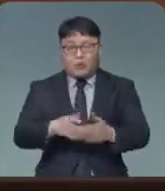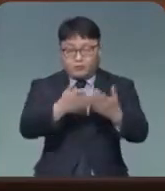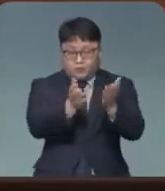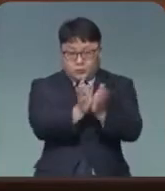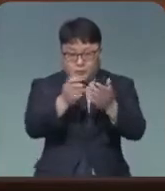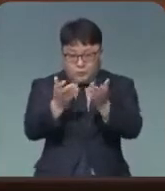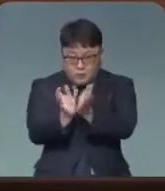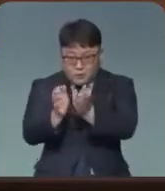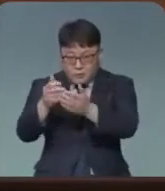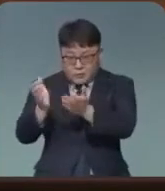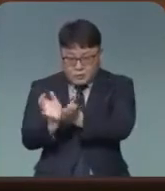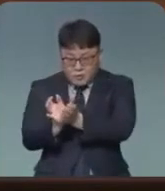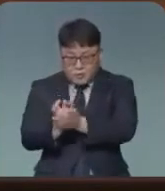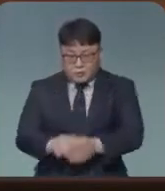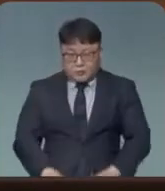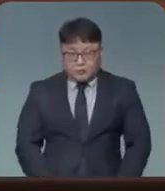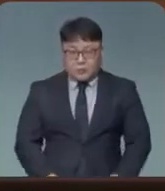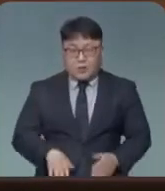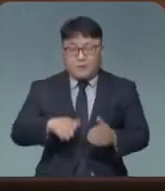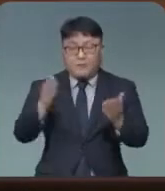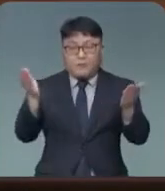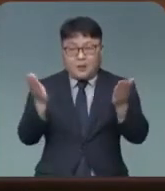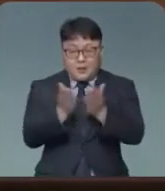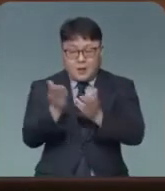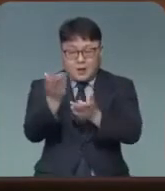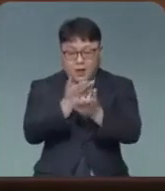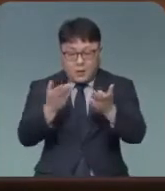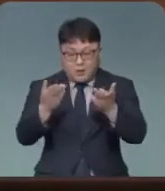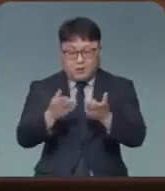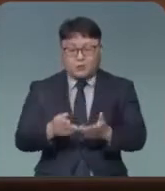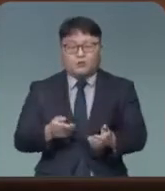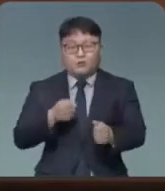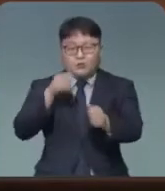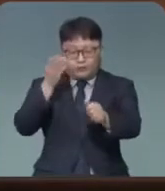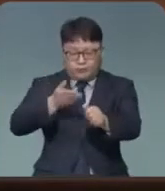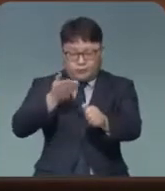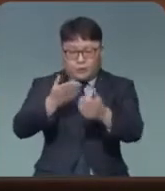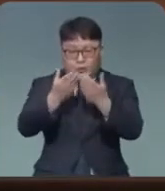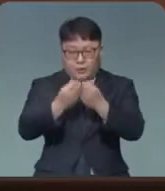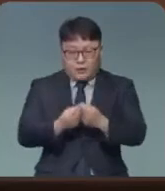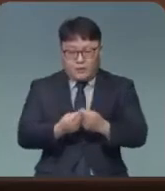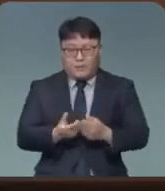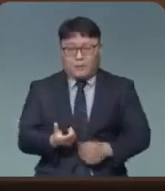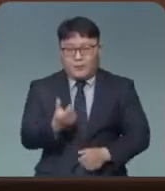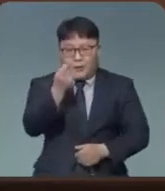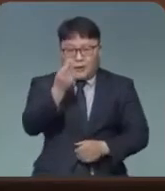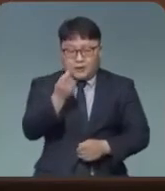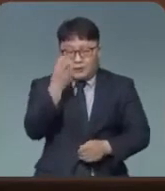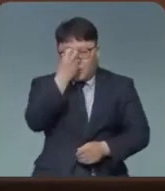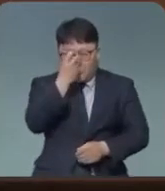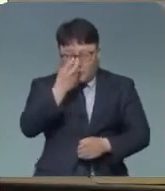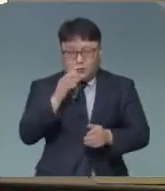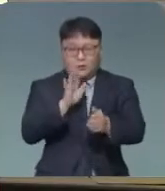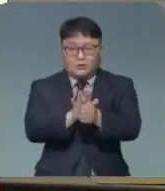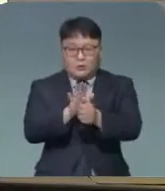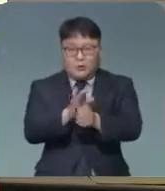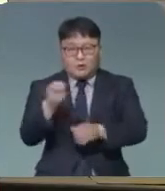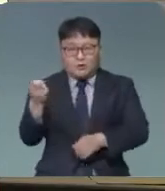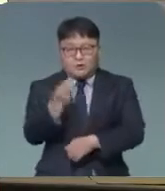관련 부처는 소감 분야에 대한 강원도와의 협조 요청 사항을 신속하게 검토하여 지원하여